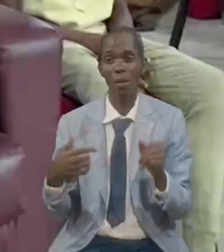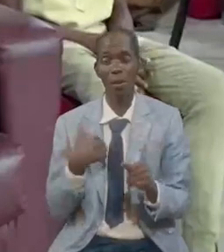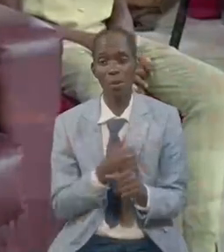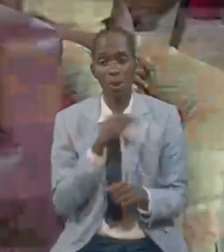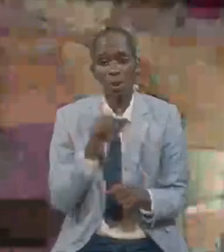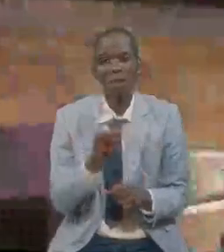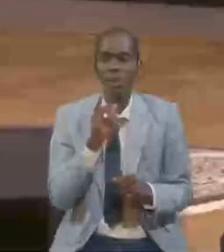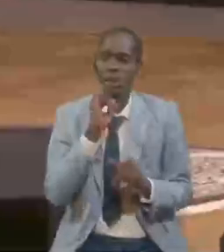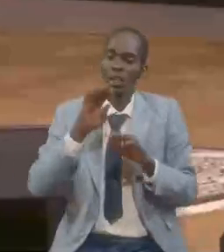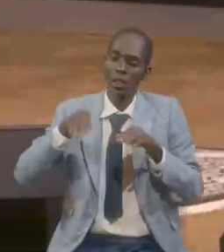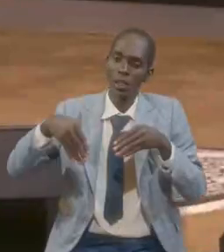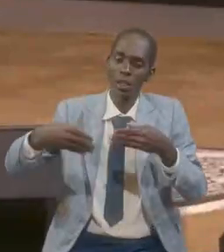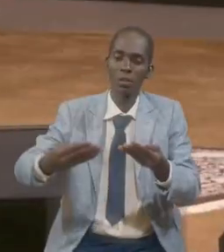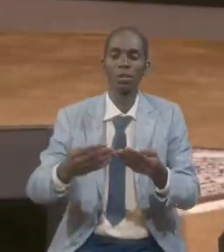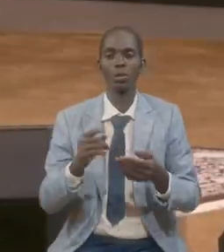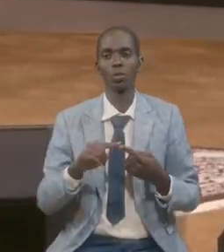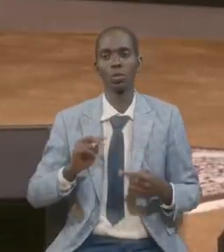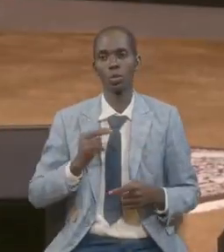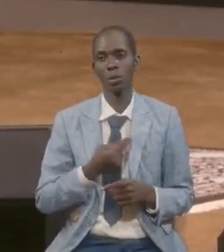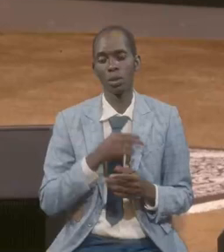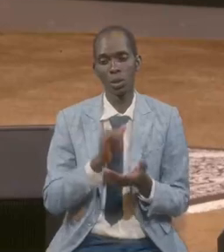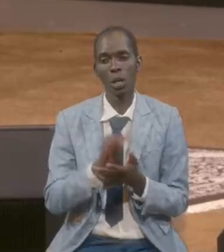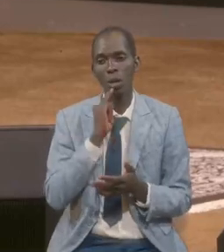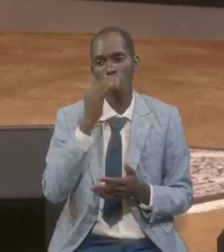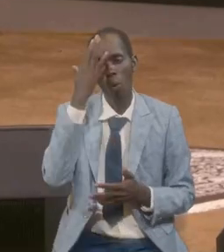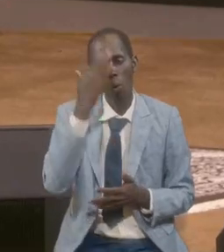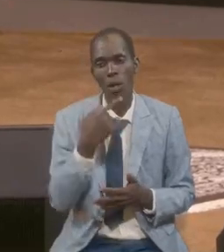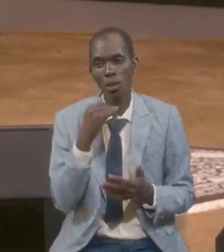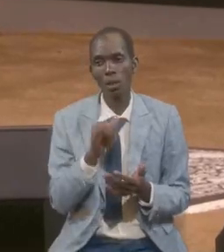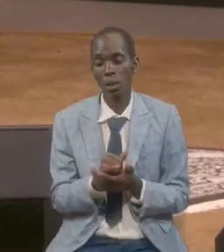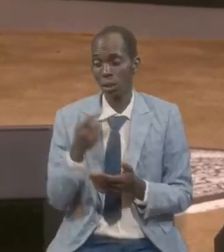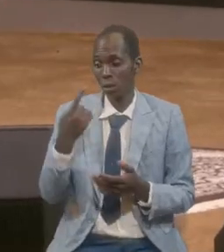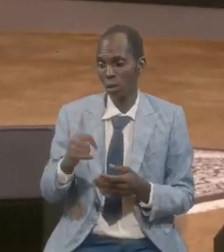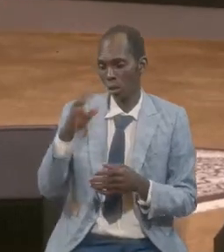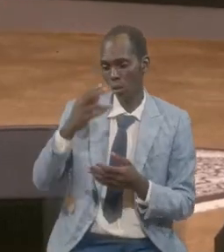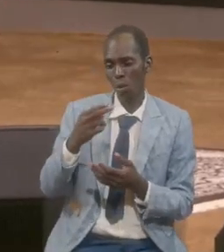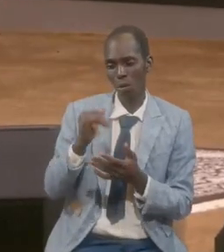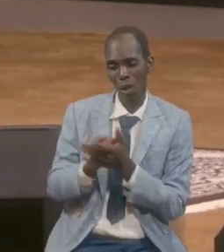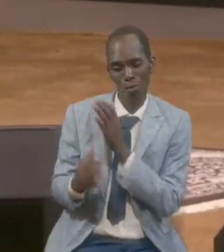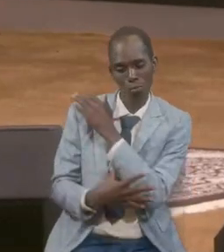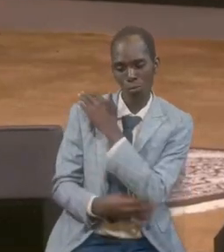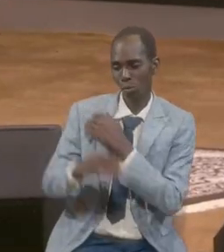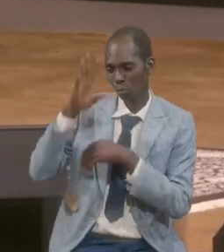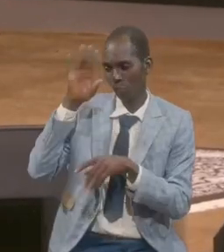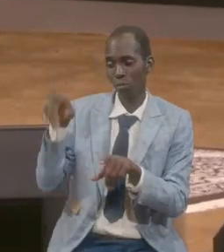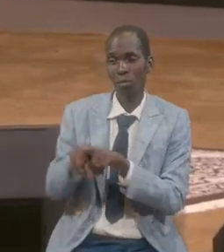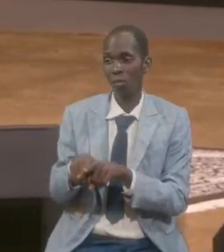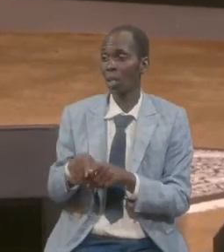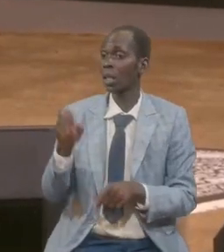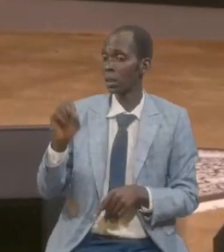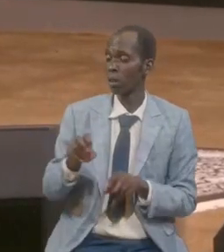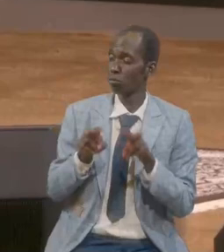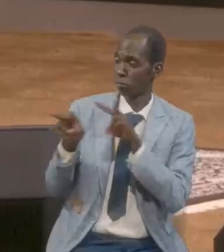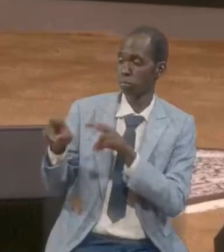est donné. C'est pourquoi c'est dit que le frère de condition humble paraît humble sur la terre, mais tout ce dont